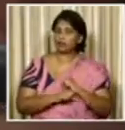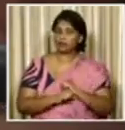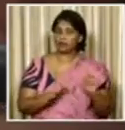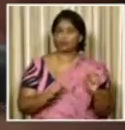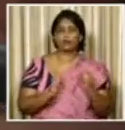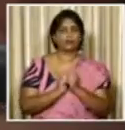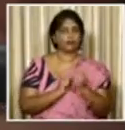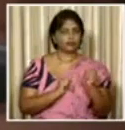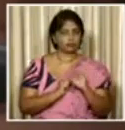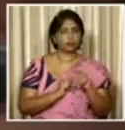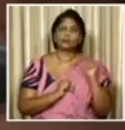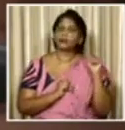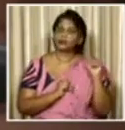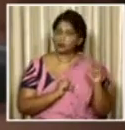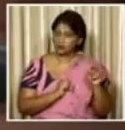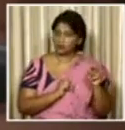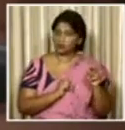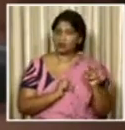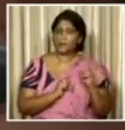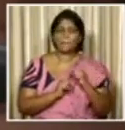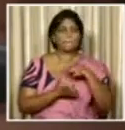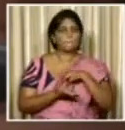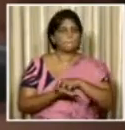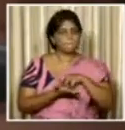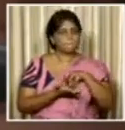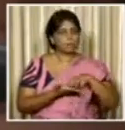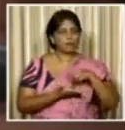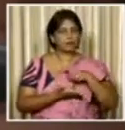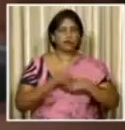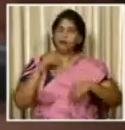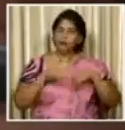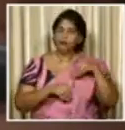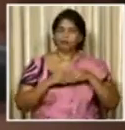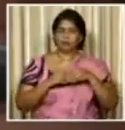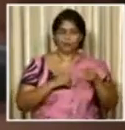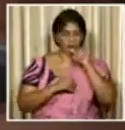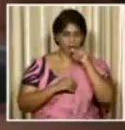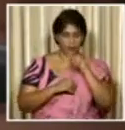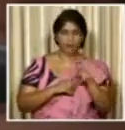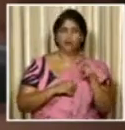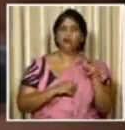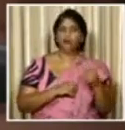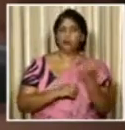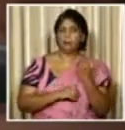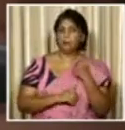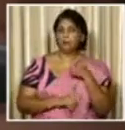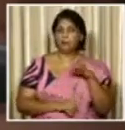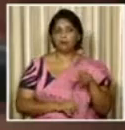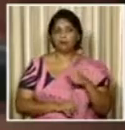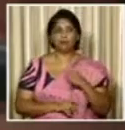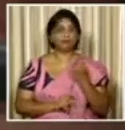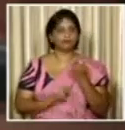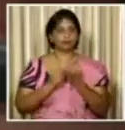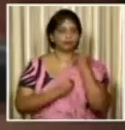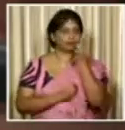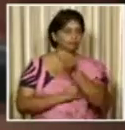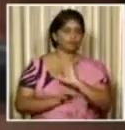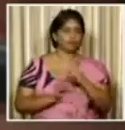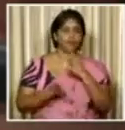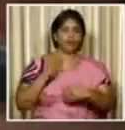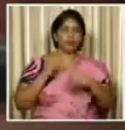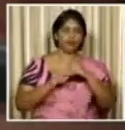හැසිරෙන්නේ. ඔහු පළාත් පාලන මැතිවරණය පැවැත්විය යුතුව තිබුණා. ඔහු බලය පාවිච්චි කළා සල්ලි දෙන්නේ නැතුව ඡන්දේ